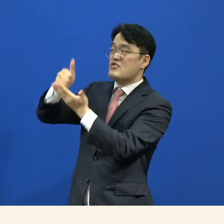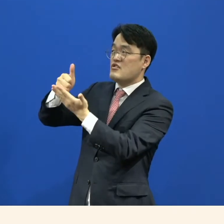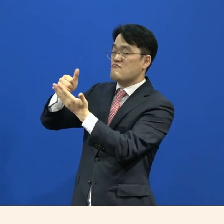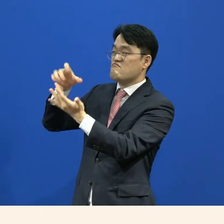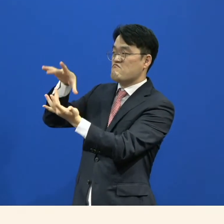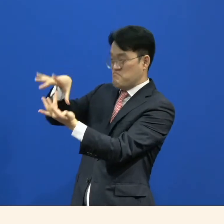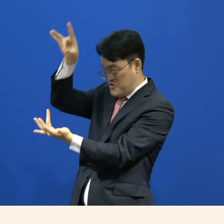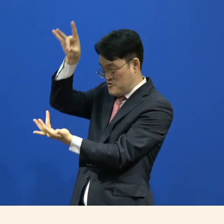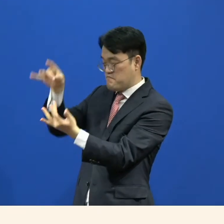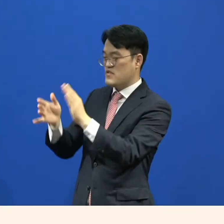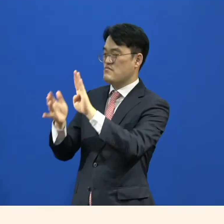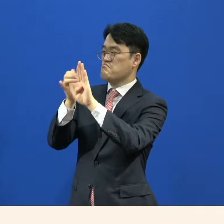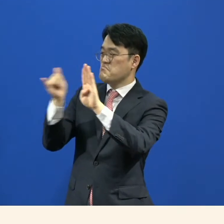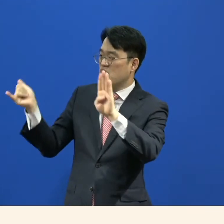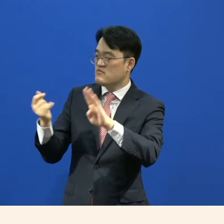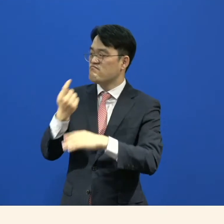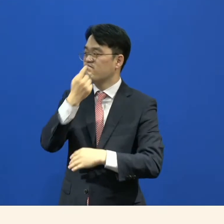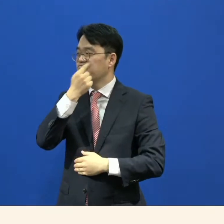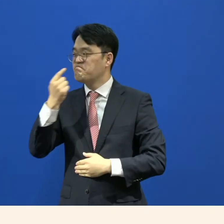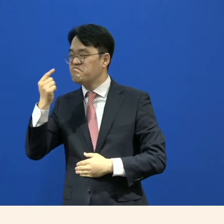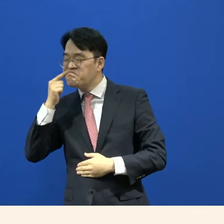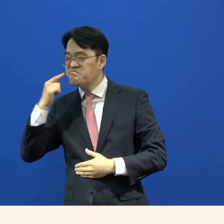어떤 전유물로 여겼습니다.